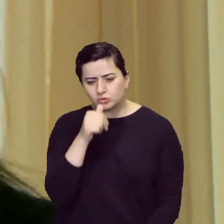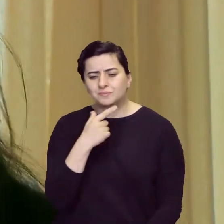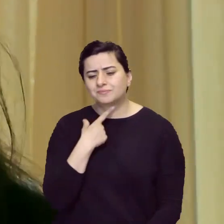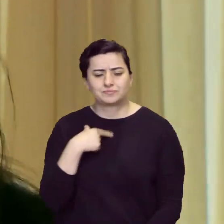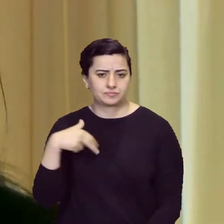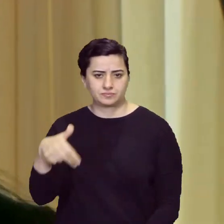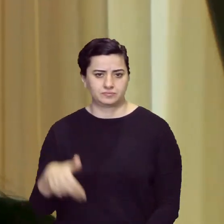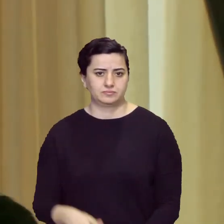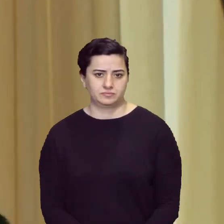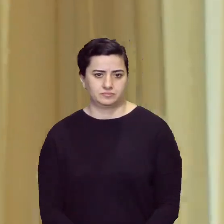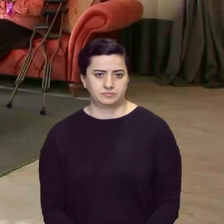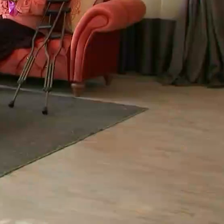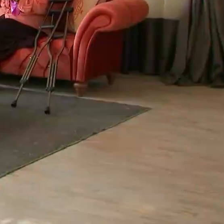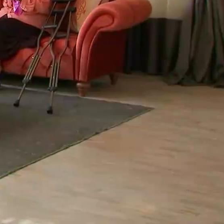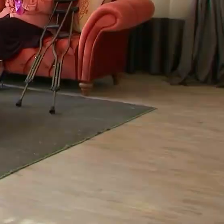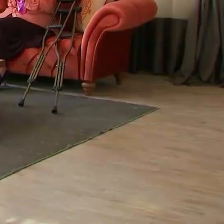içecektim sadece.